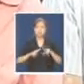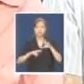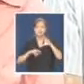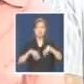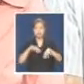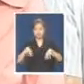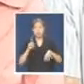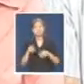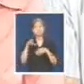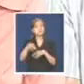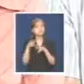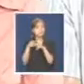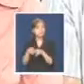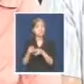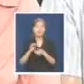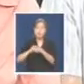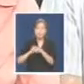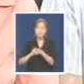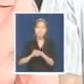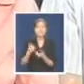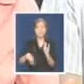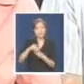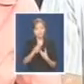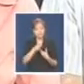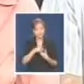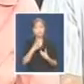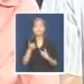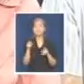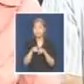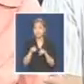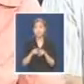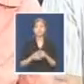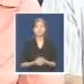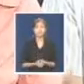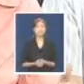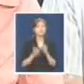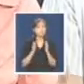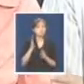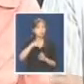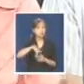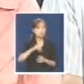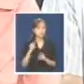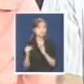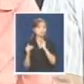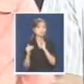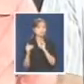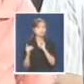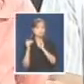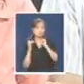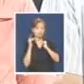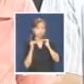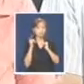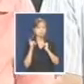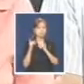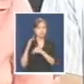กับก็ต้องได้รับความร่วมมือและอยู่ได้ด้วยแบบนะคะอันนี้ก็คือเป็นเป็นสูตรที่เราคิดว่าทุกคนต้องต้องอยู่ได้บนความสมดุลแล้ว